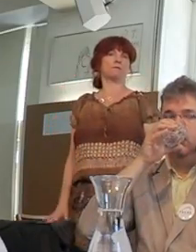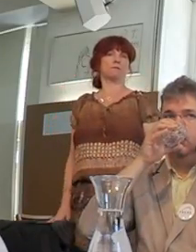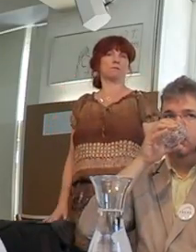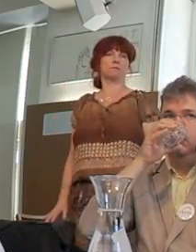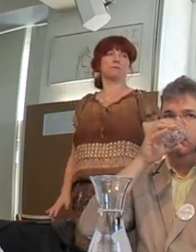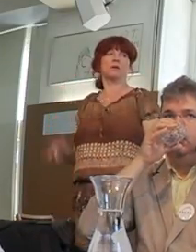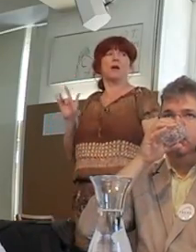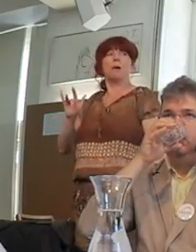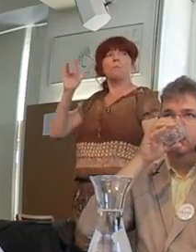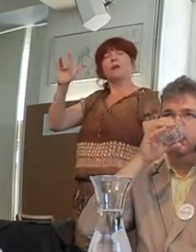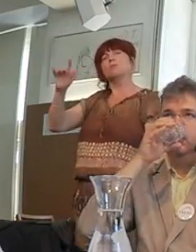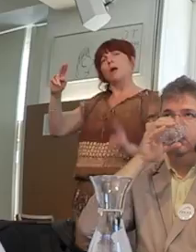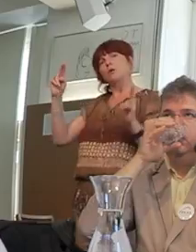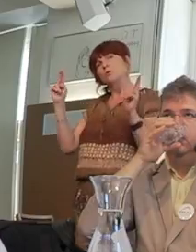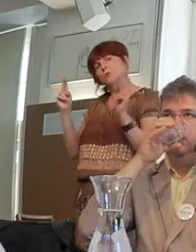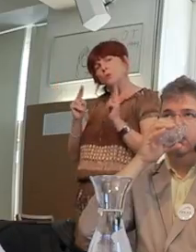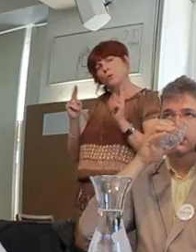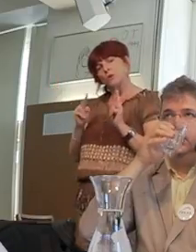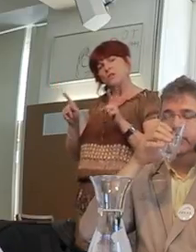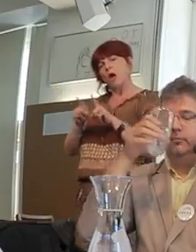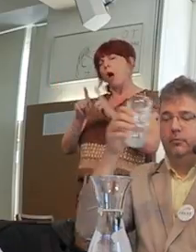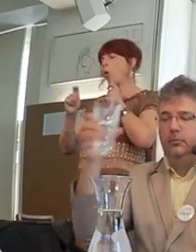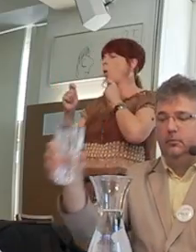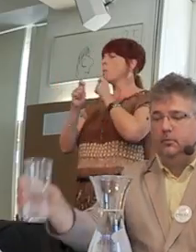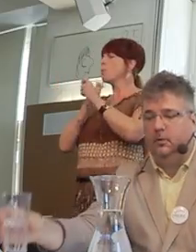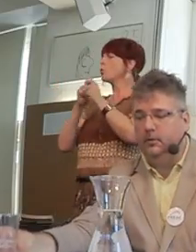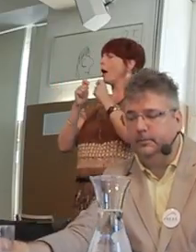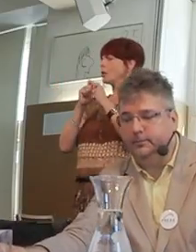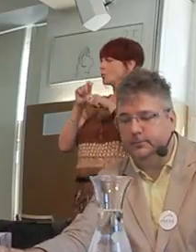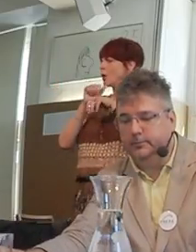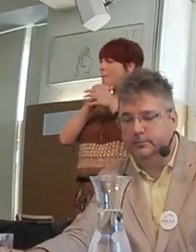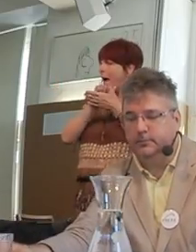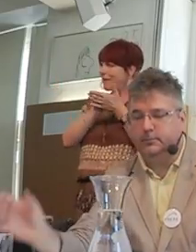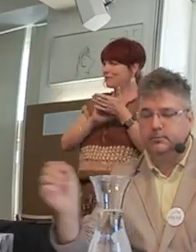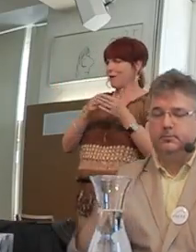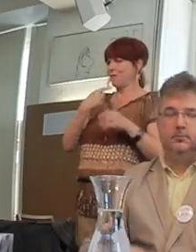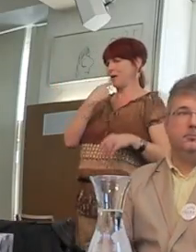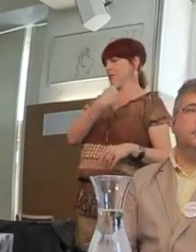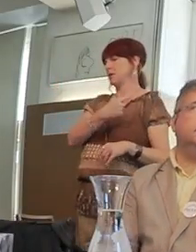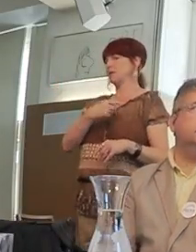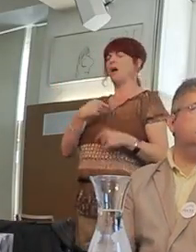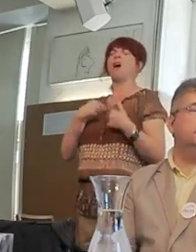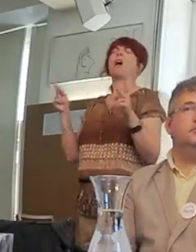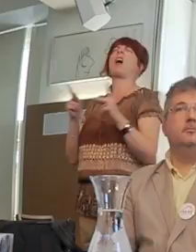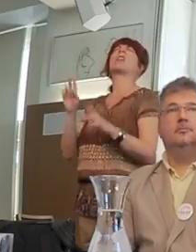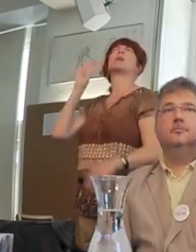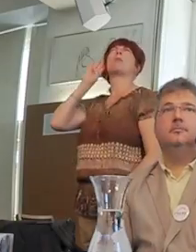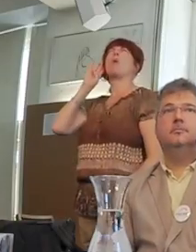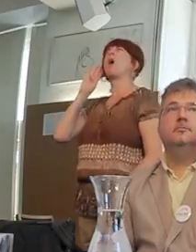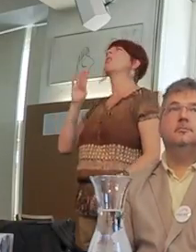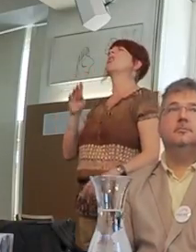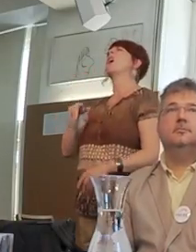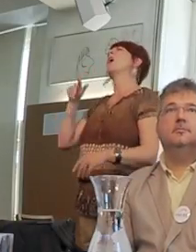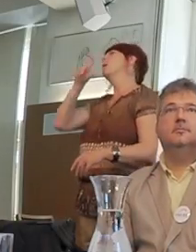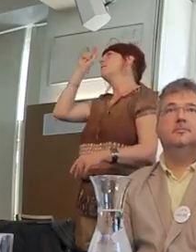ja. Auch in der Einmoderation haben Sie gesagt, Sie können schon nicht mehr hören, das verstehe ich. Ich kann es